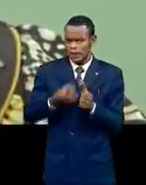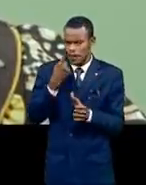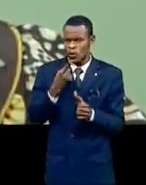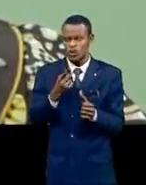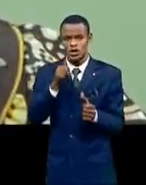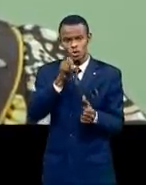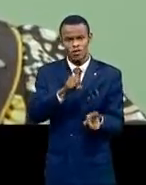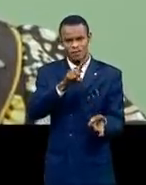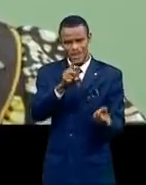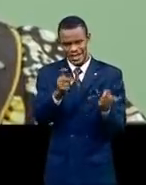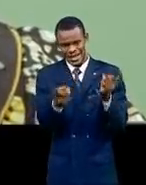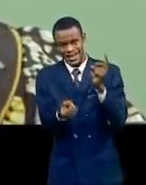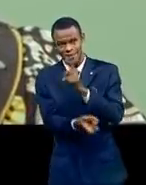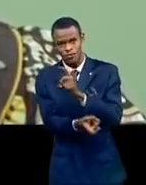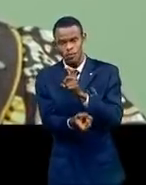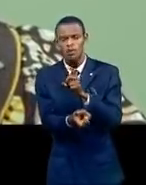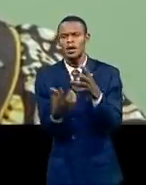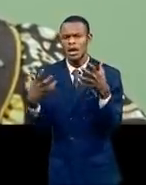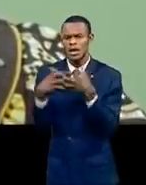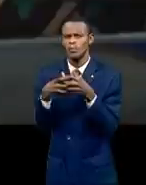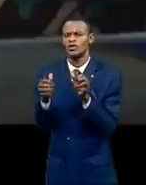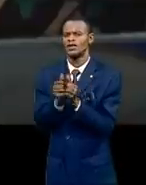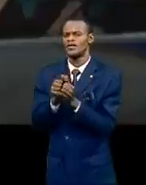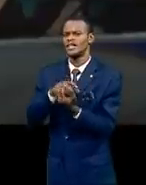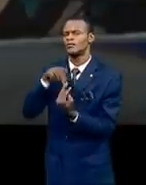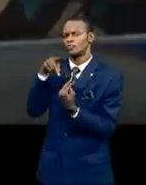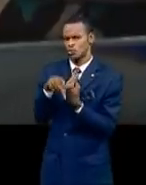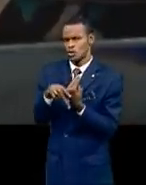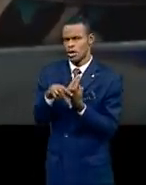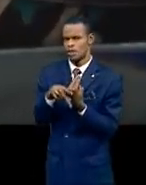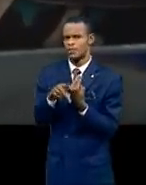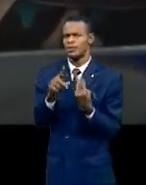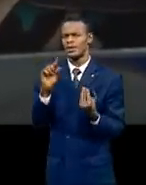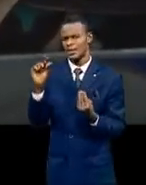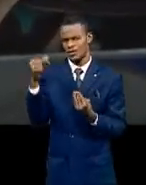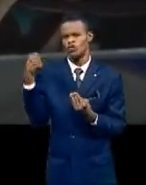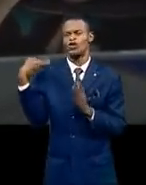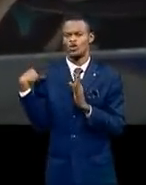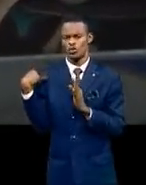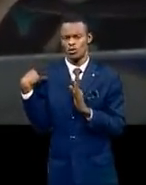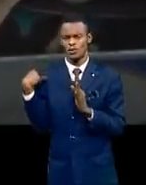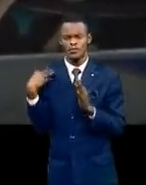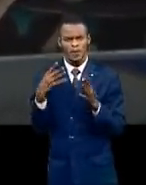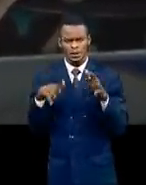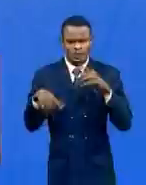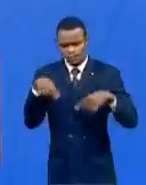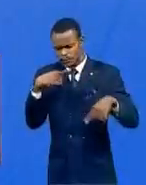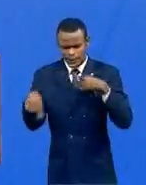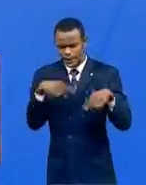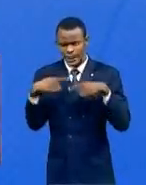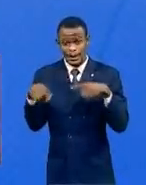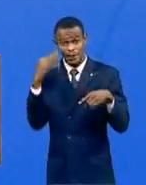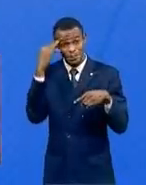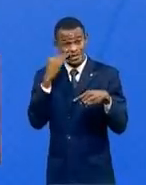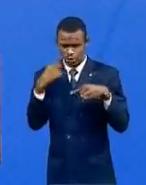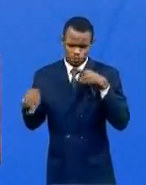réforme conformément au pilier 5 du programme du gouvernement. Après débat et délibération, ces rapports sur